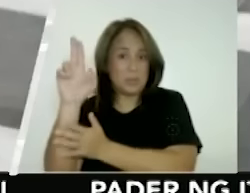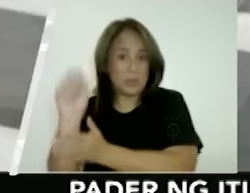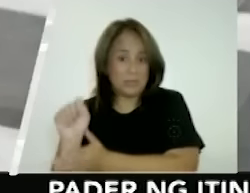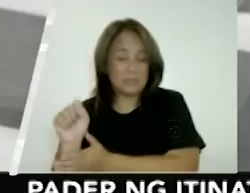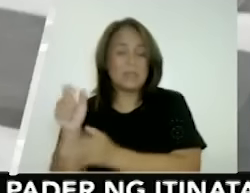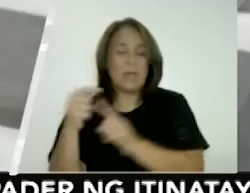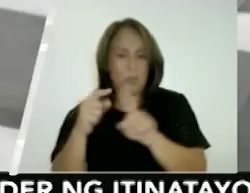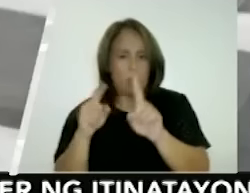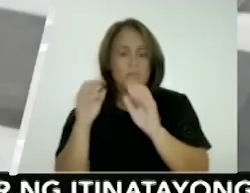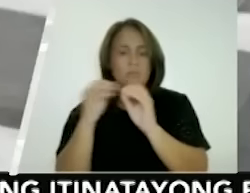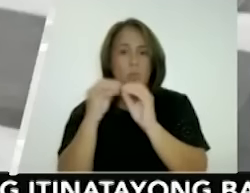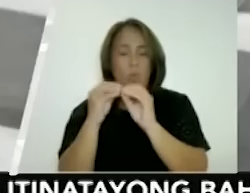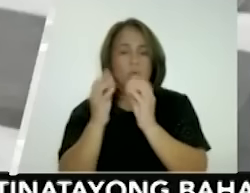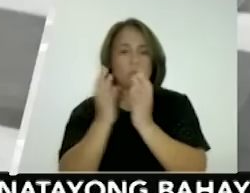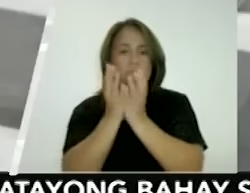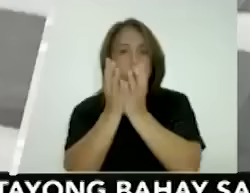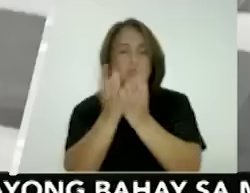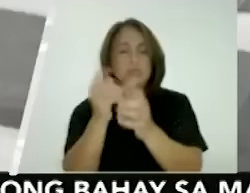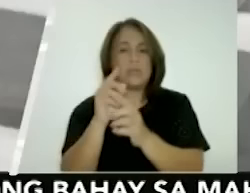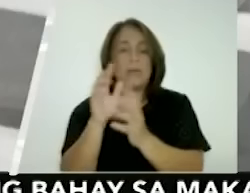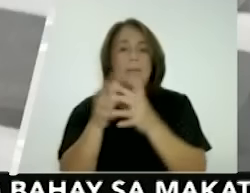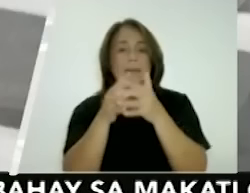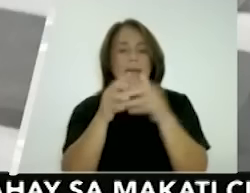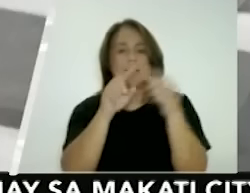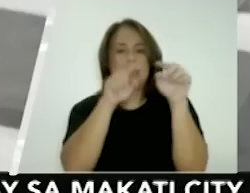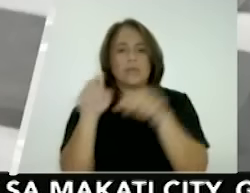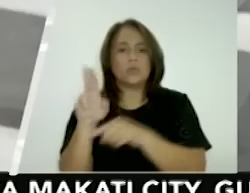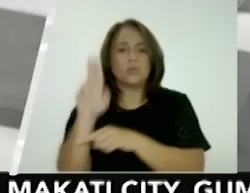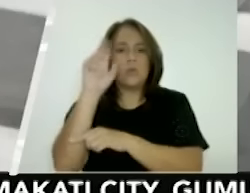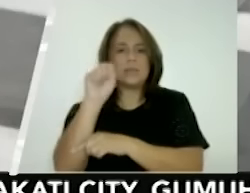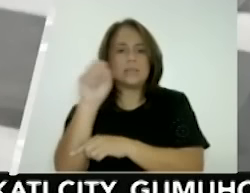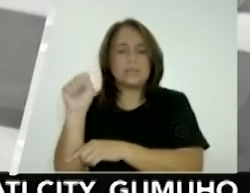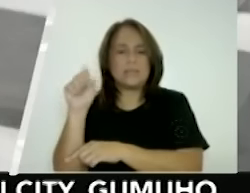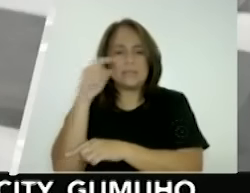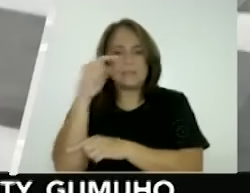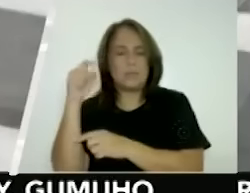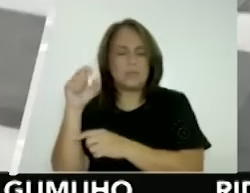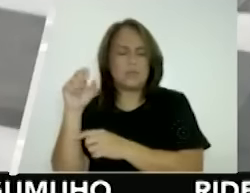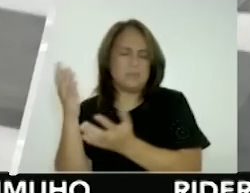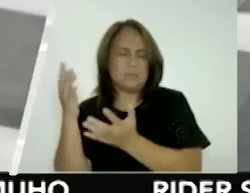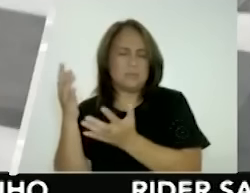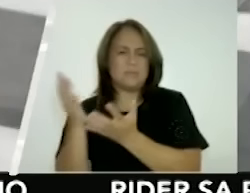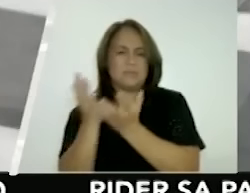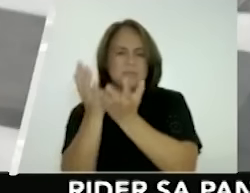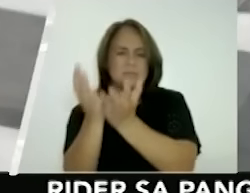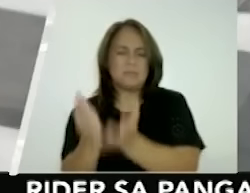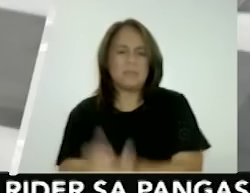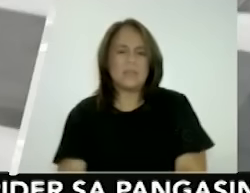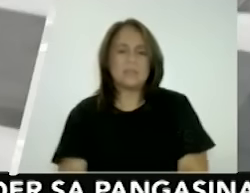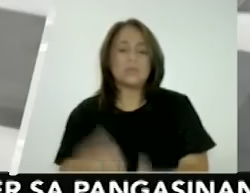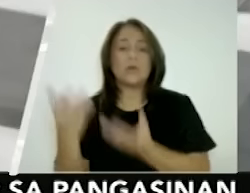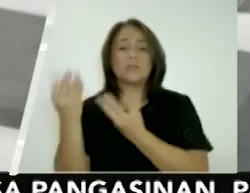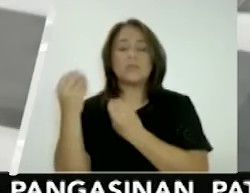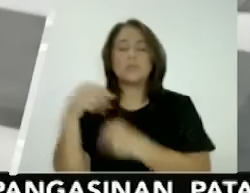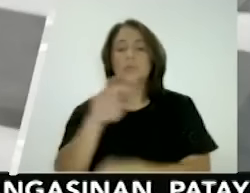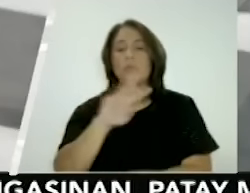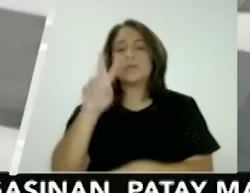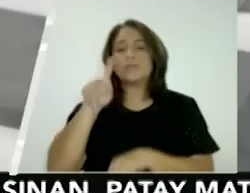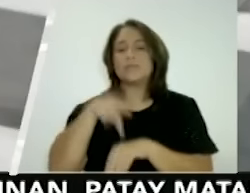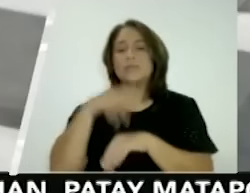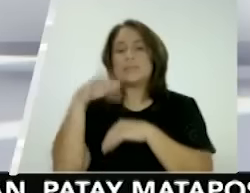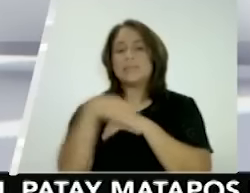ng Amerika ang susunod dito, yung USS Somerset. So yun muna, Pia, ang latest mula rito sa West Philippine Sea. Balik sa